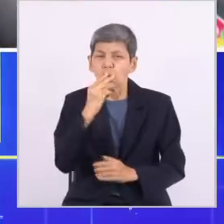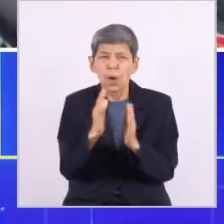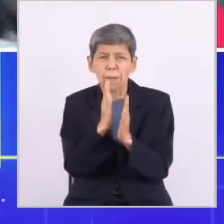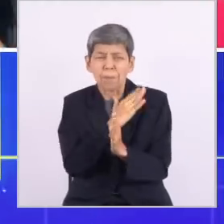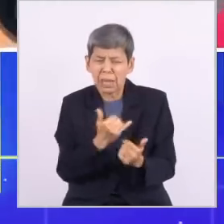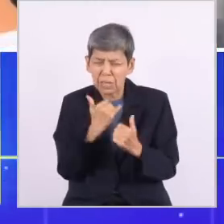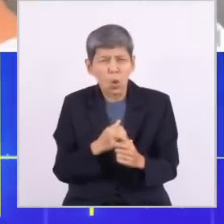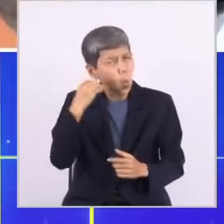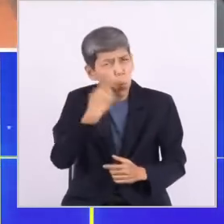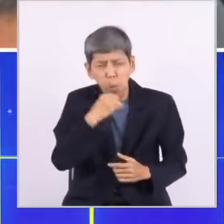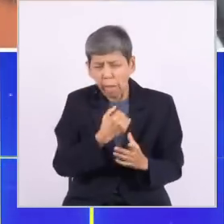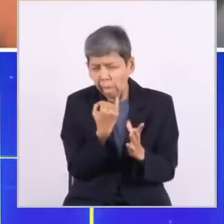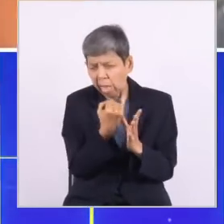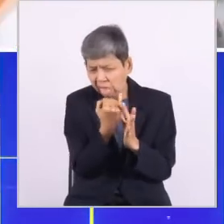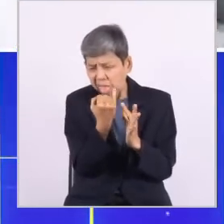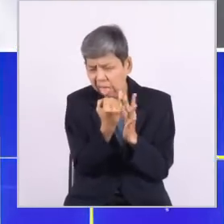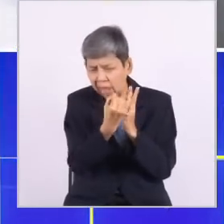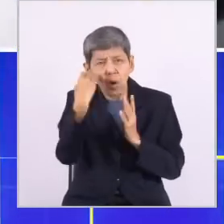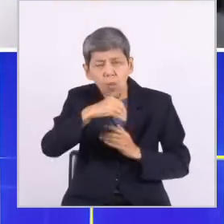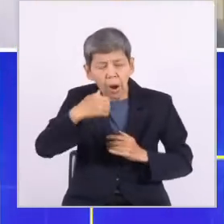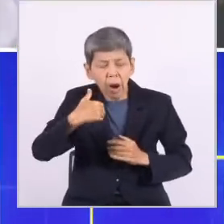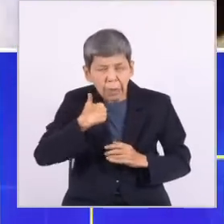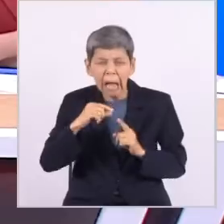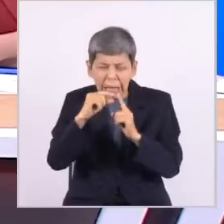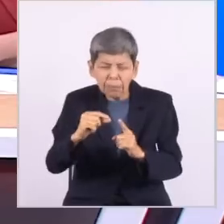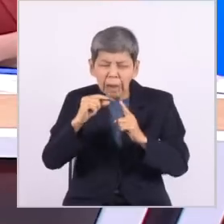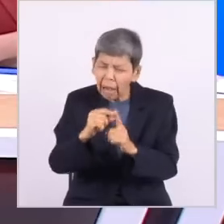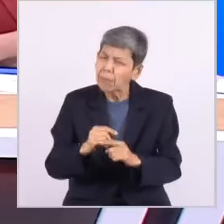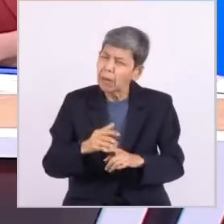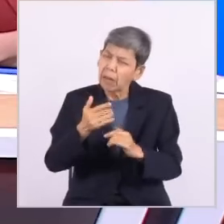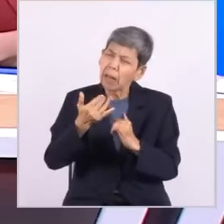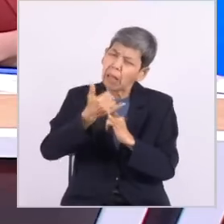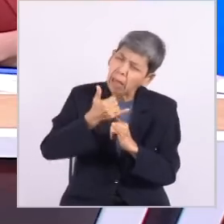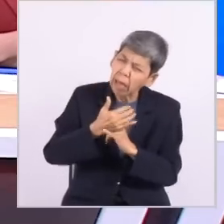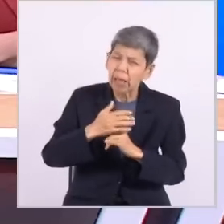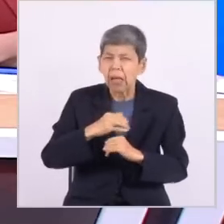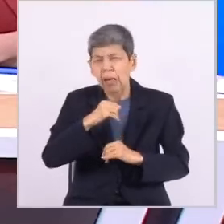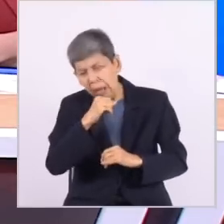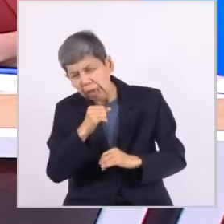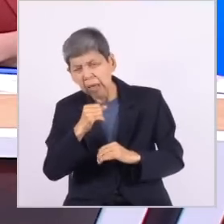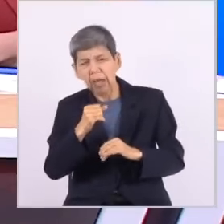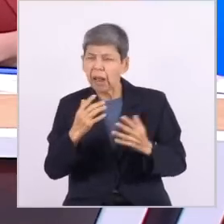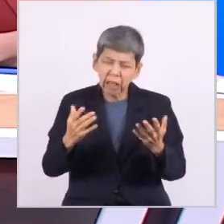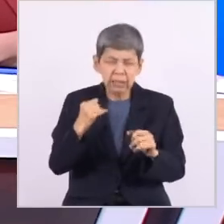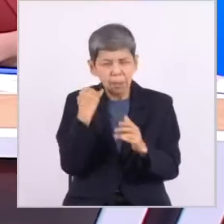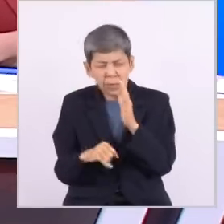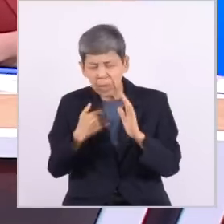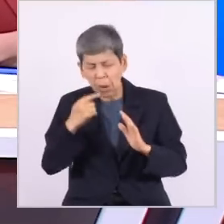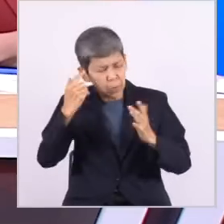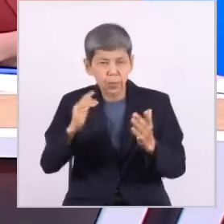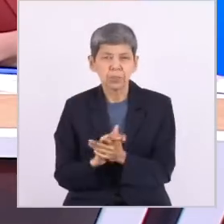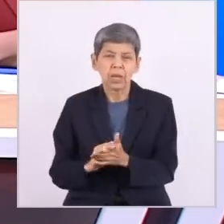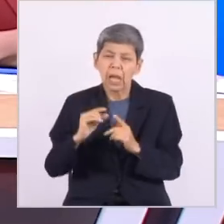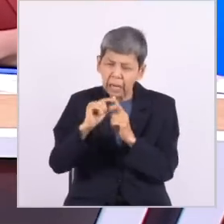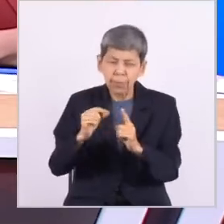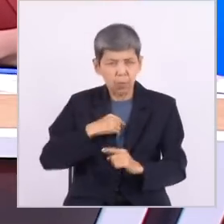มีรายวันเลยนะคะแล้วก็มีสับแสงอะไรออกมาเยอะมากเลยนะคะไม่รู้ว่าจะมีสับอะไรอีกหรือเปล่าหรือไม่รู้ว่าจะมีใครทำผิดอะไรอีกหรือเปล่านะคะ ไอ้สับต่างๆผ